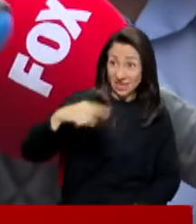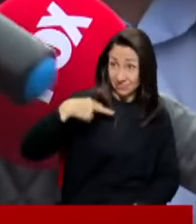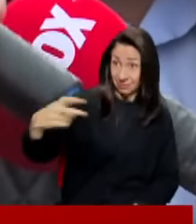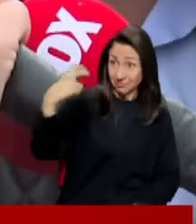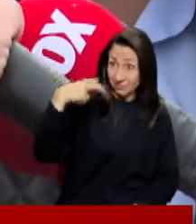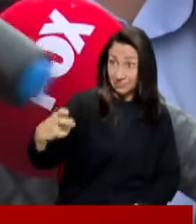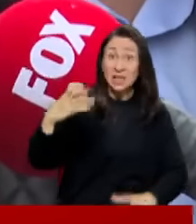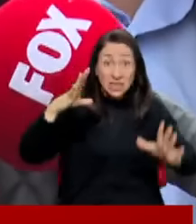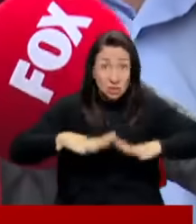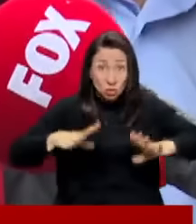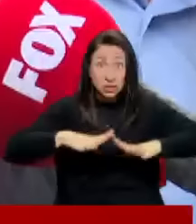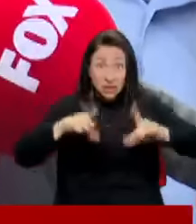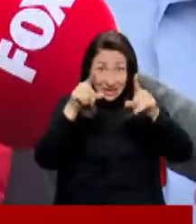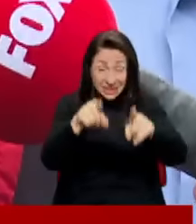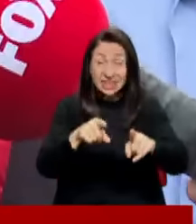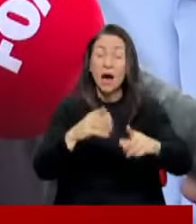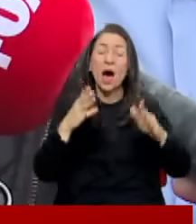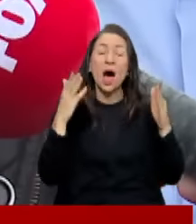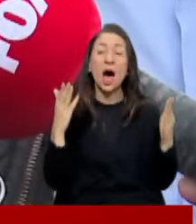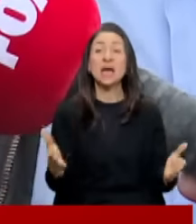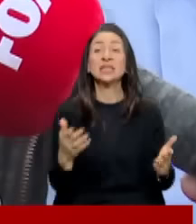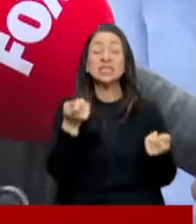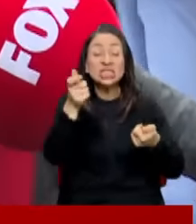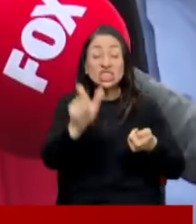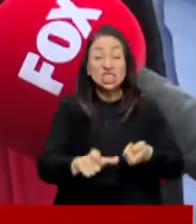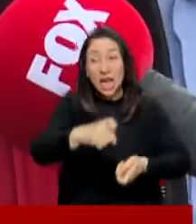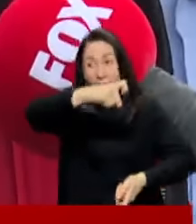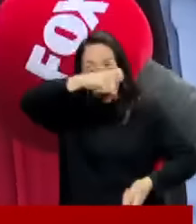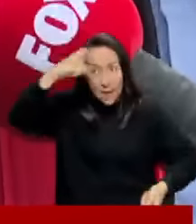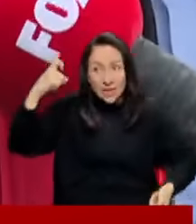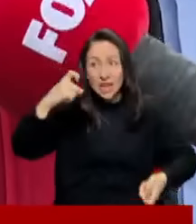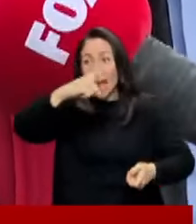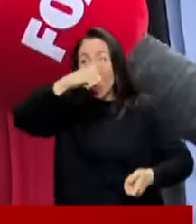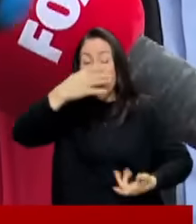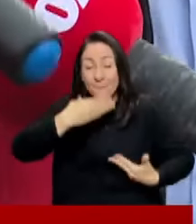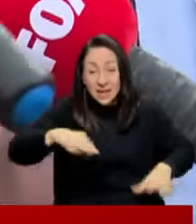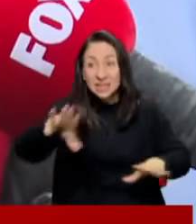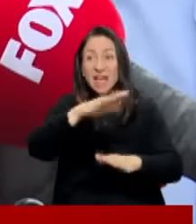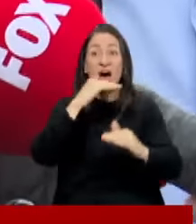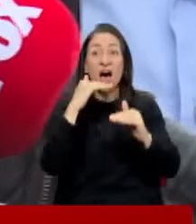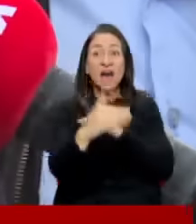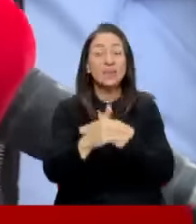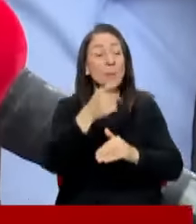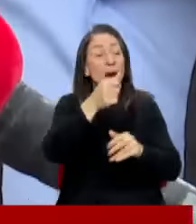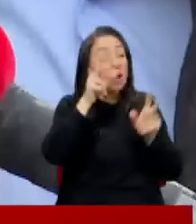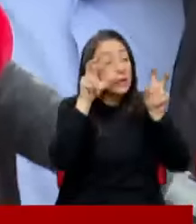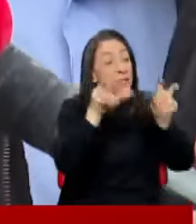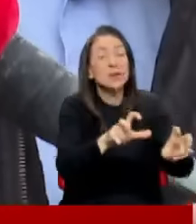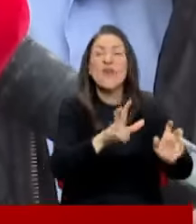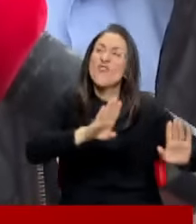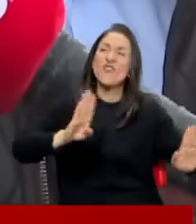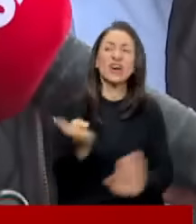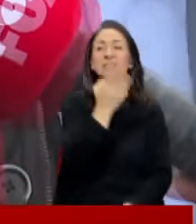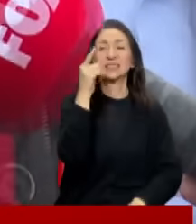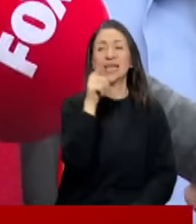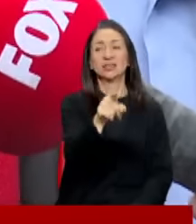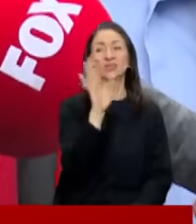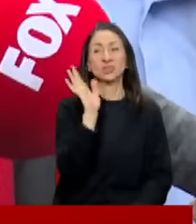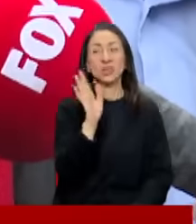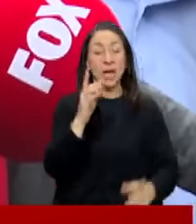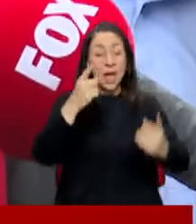almak istiyorsanız artık işçinin, emekçinin, emeklinin, halkın cebine bakmaktan